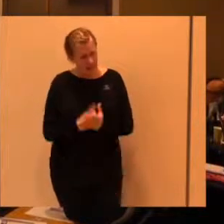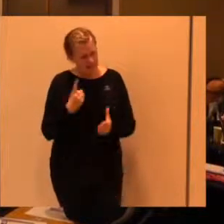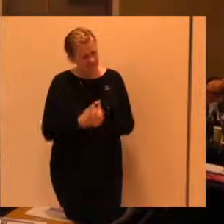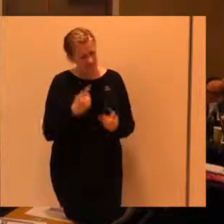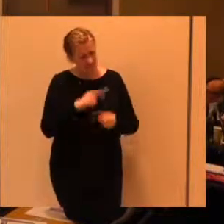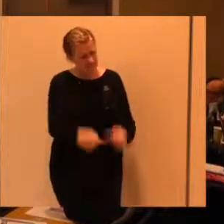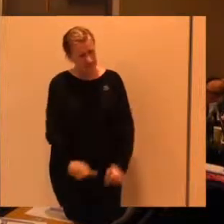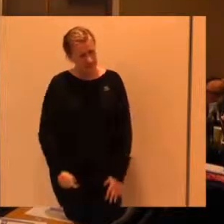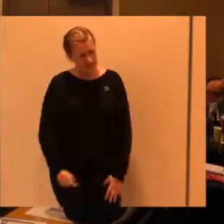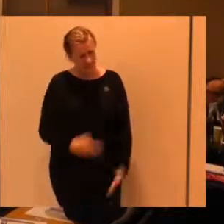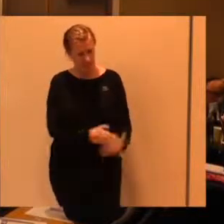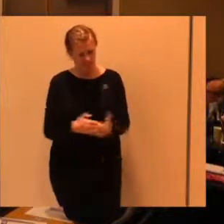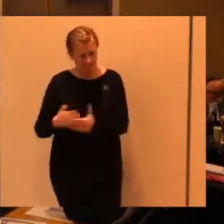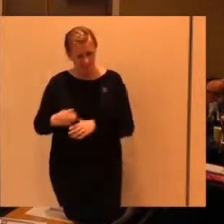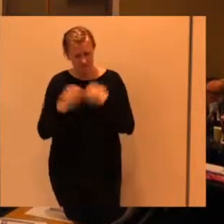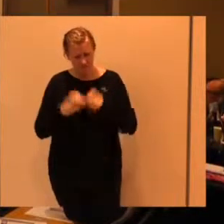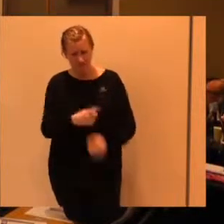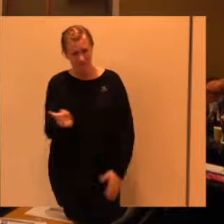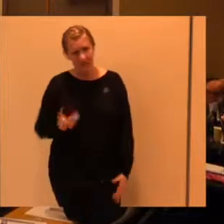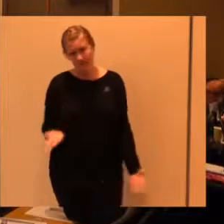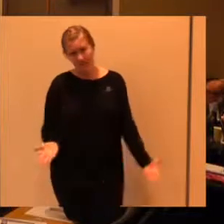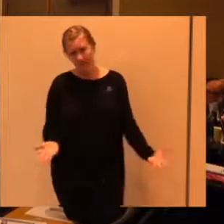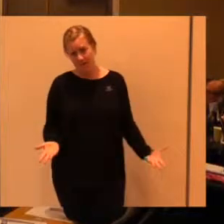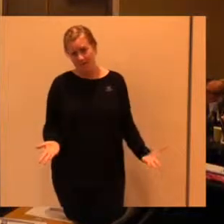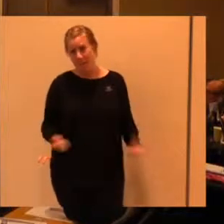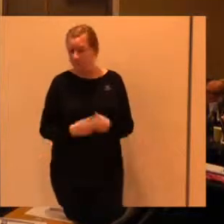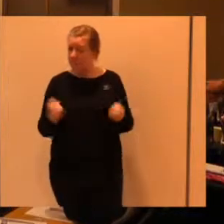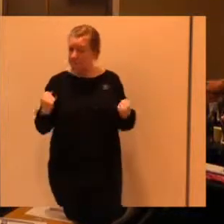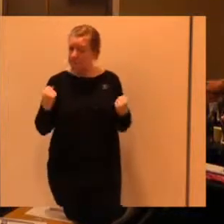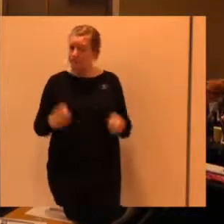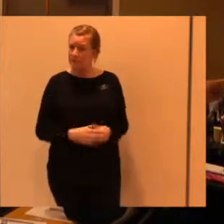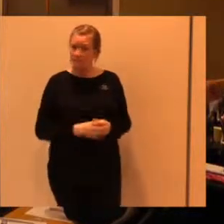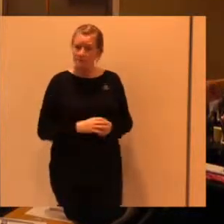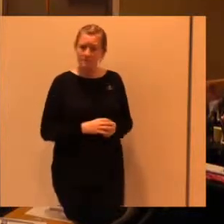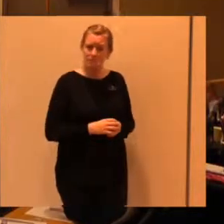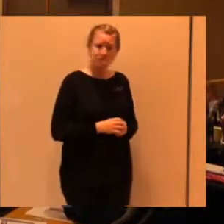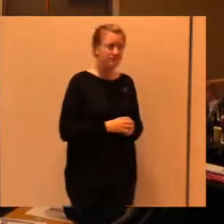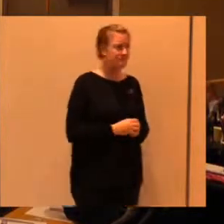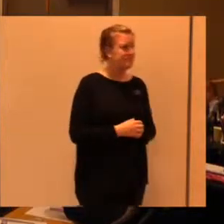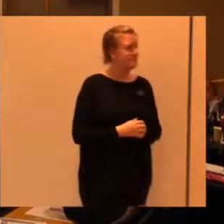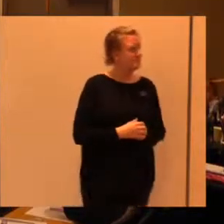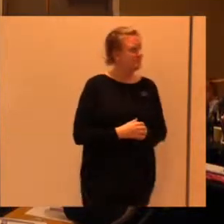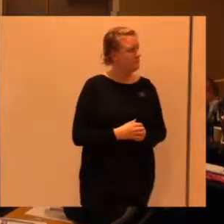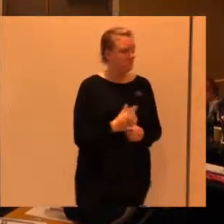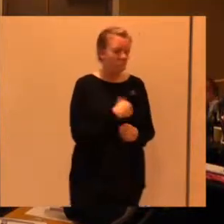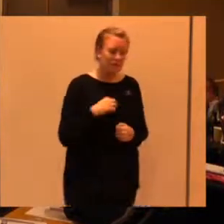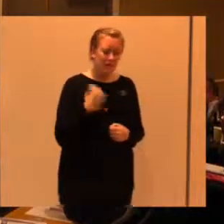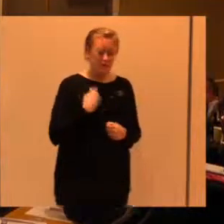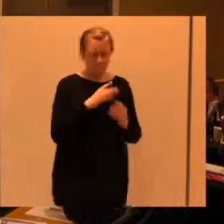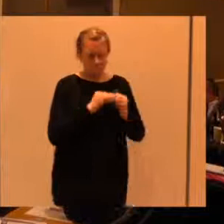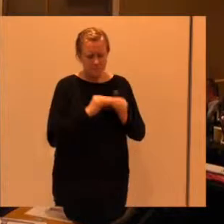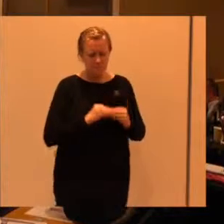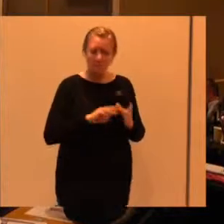process. Men den är oerhört viktig. Så där håller vi på och jobbar och försöker hitta metoder för att man ska